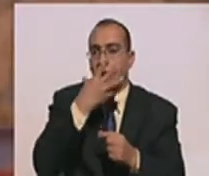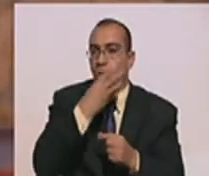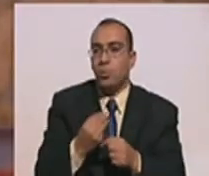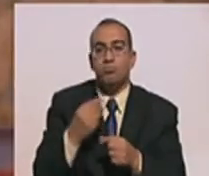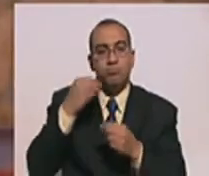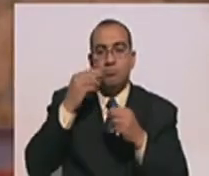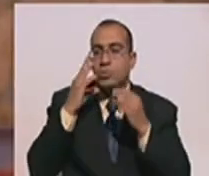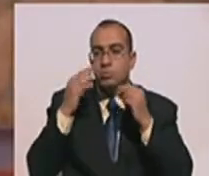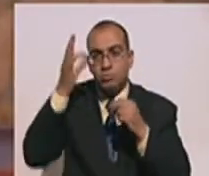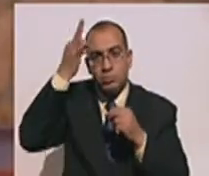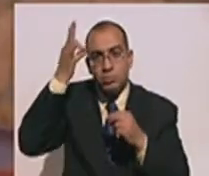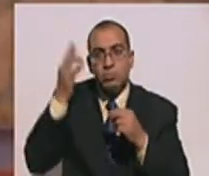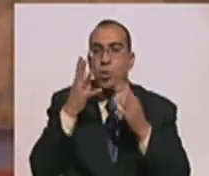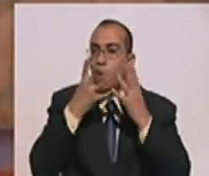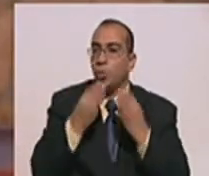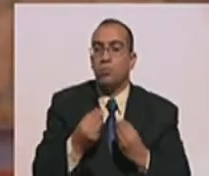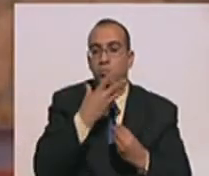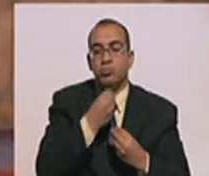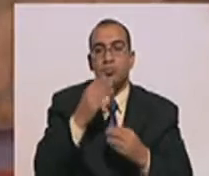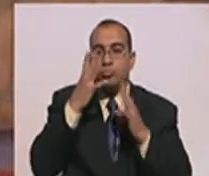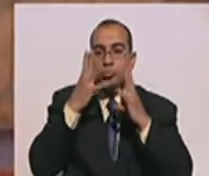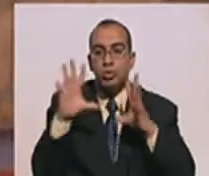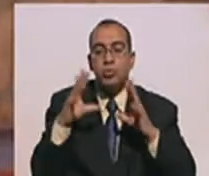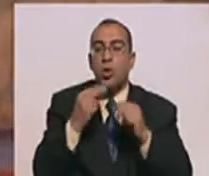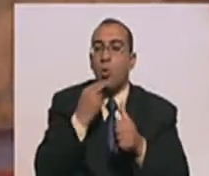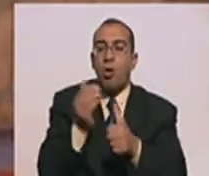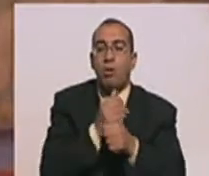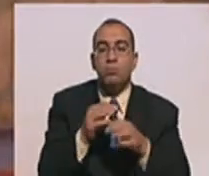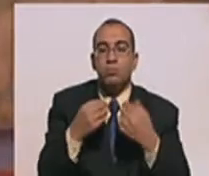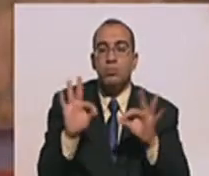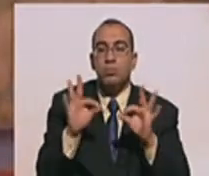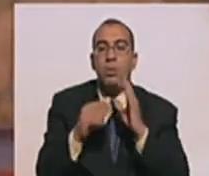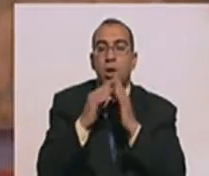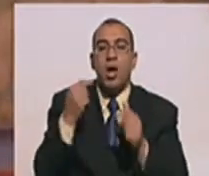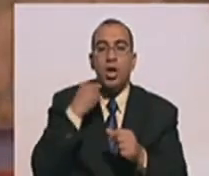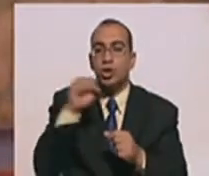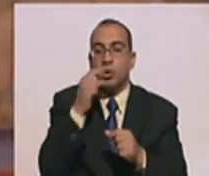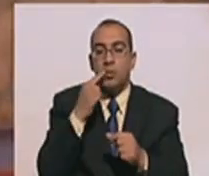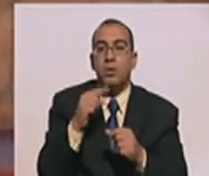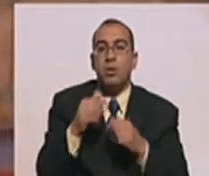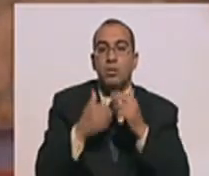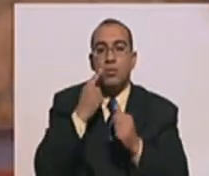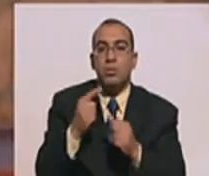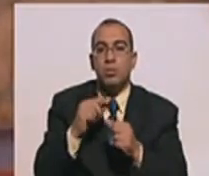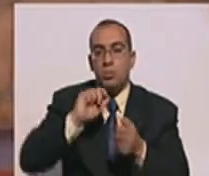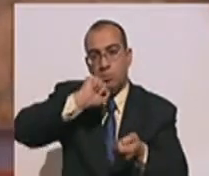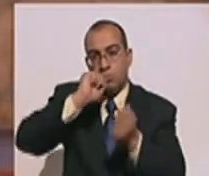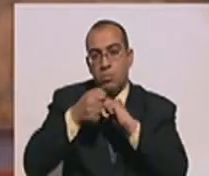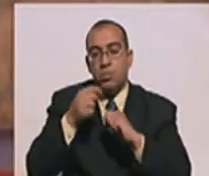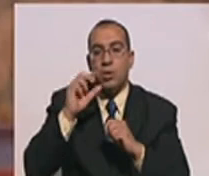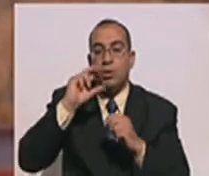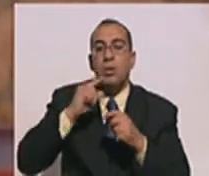من من من حواجبها ومن شكلها زينة لزوجها. فالسيدة عائشة قالت: لو استطعت أن تغيري